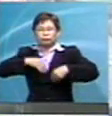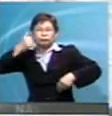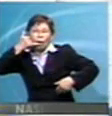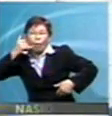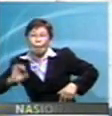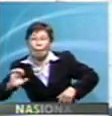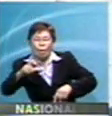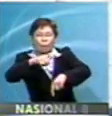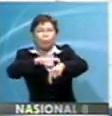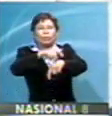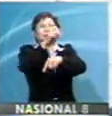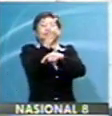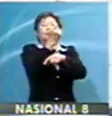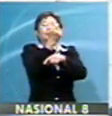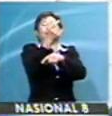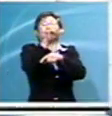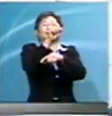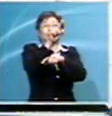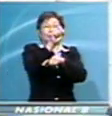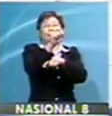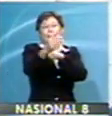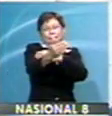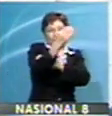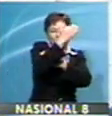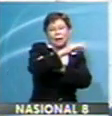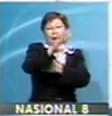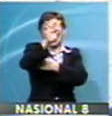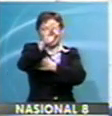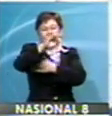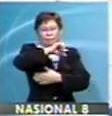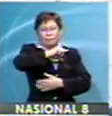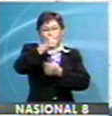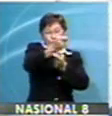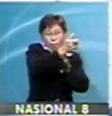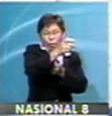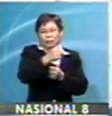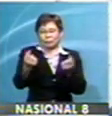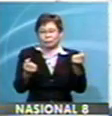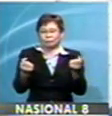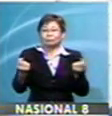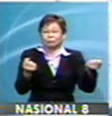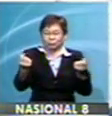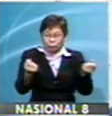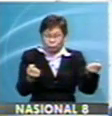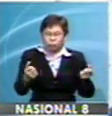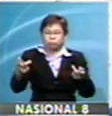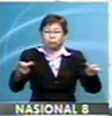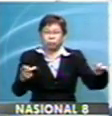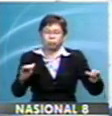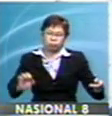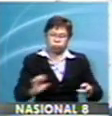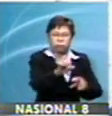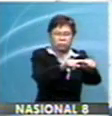kecemasan pada pukul 119 pagi dan seramai lapan anggota Bersama sebuah jentera bergegas ke lokasi kejadian